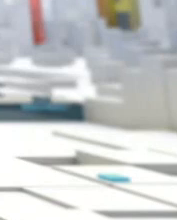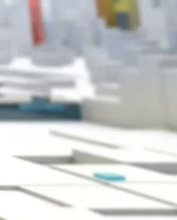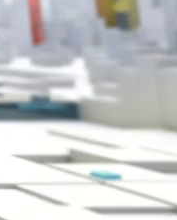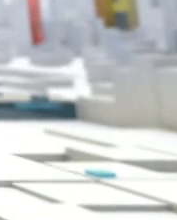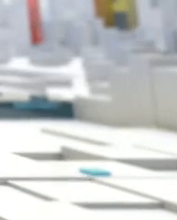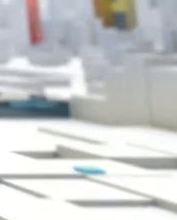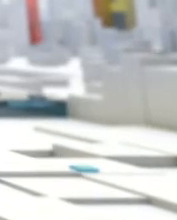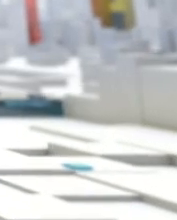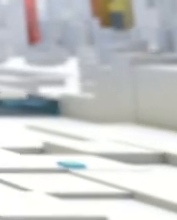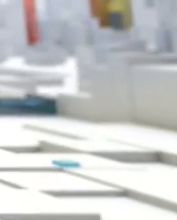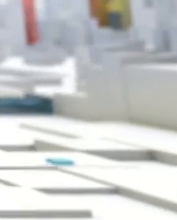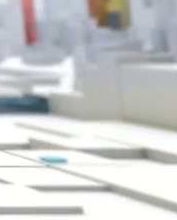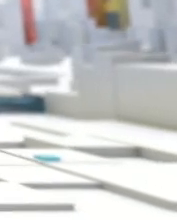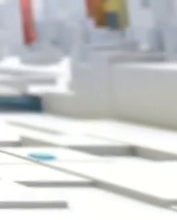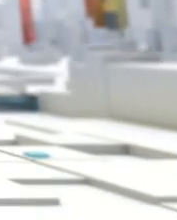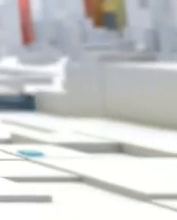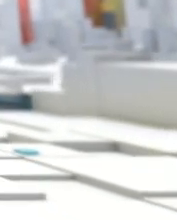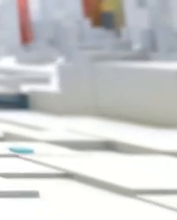되기